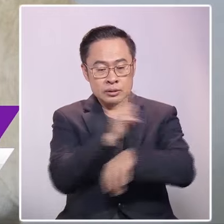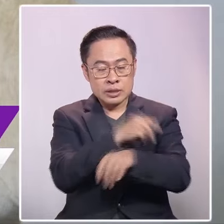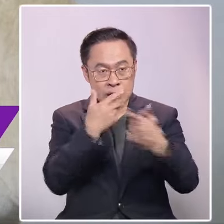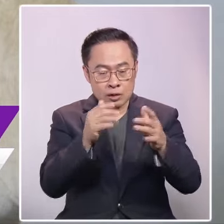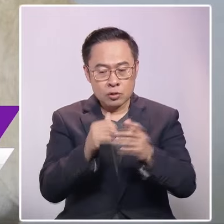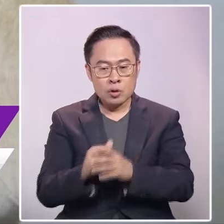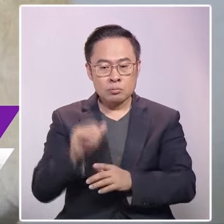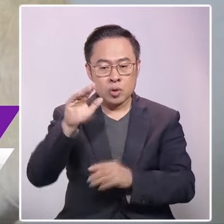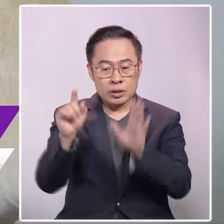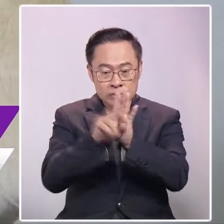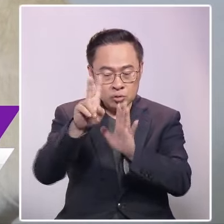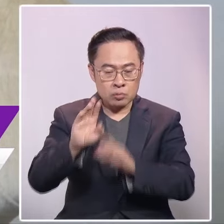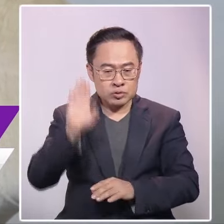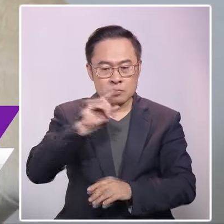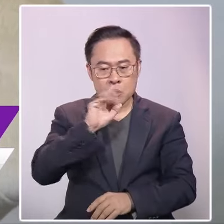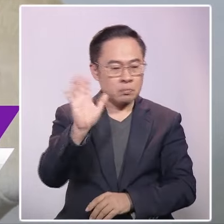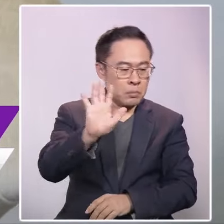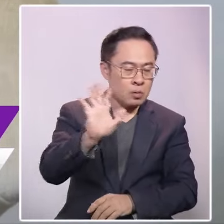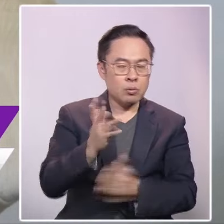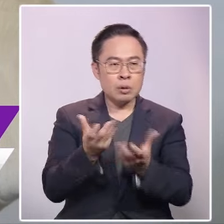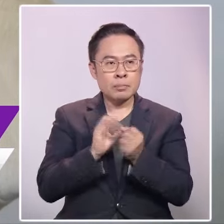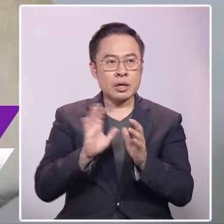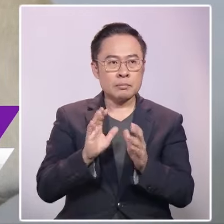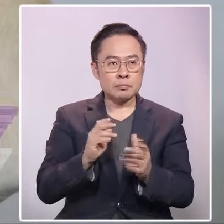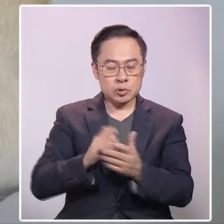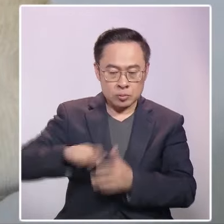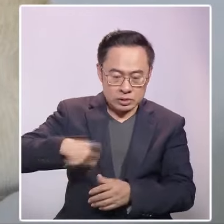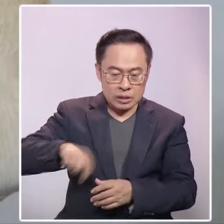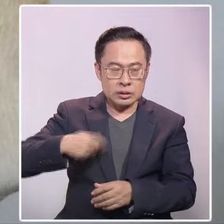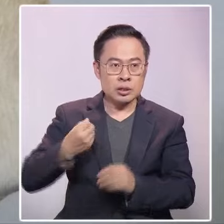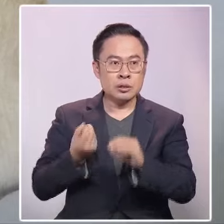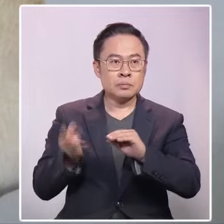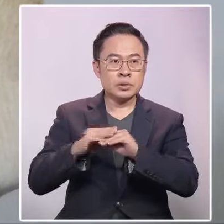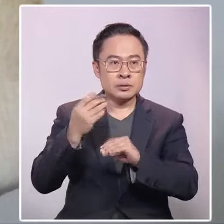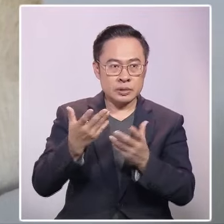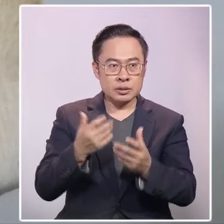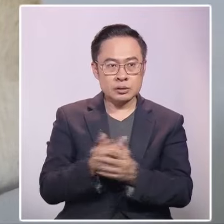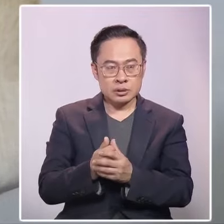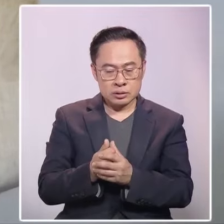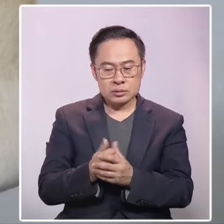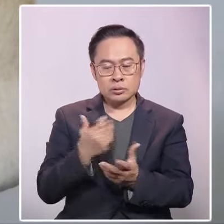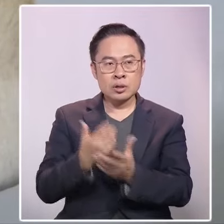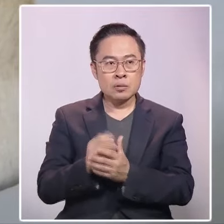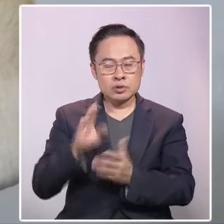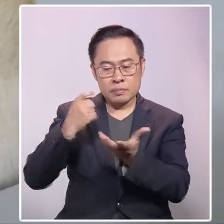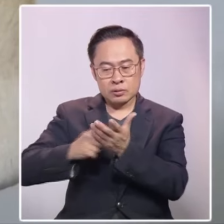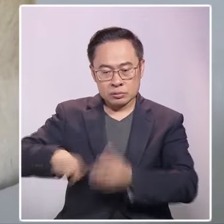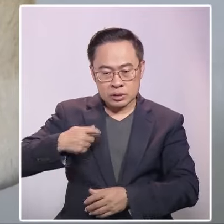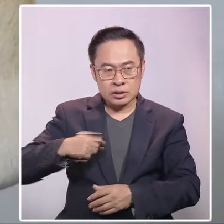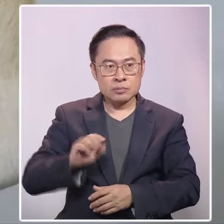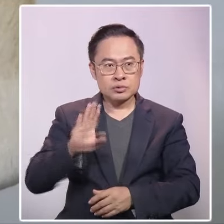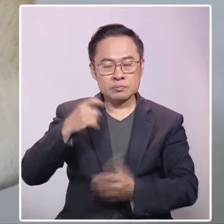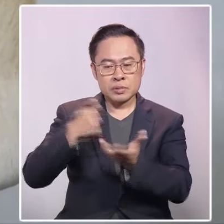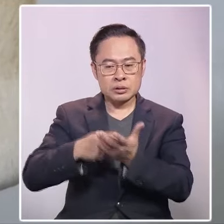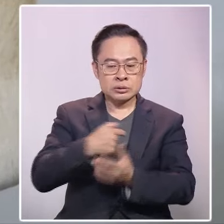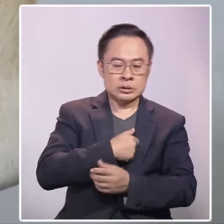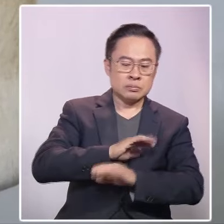ภัยก็รับปกติพอเราเริ่มสุขภาพไม่ค่อยดีมีค่าใช้จ่ายคงที่มีค่าใช้จ่ายประจำแลบริษัทประกันภัย